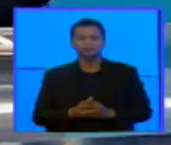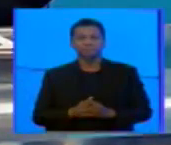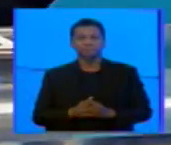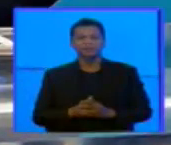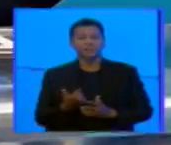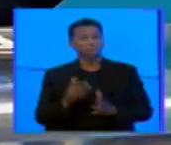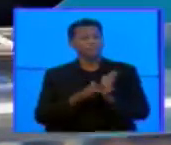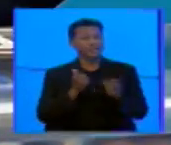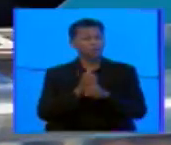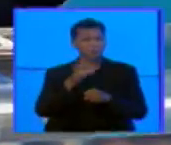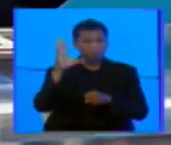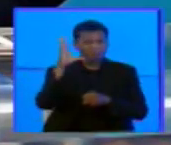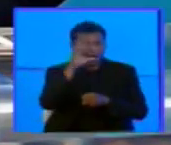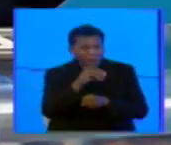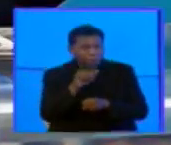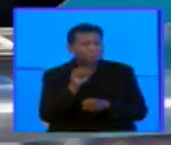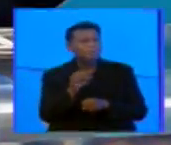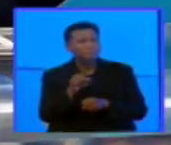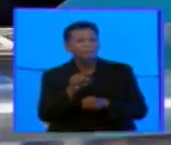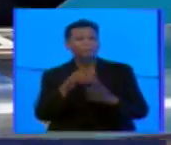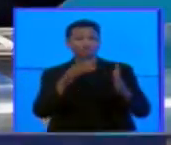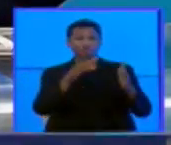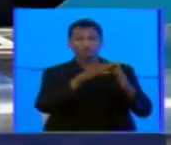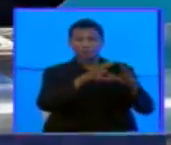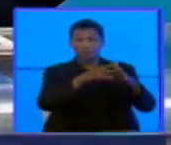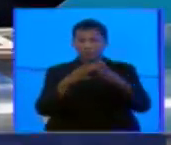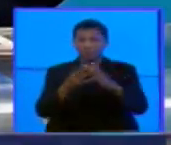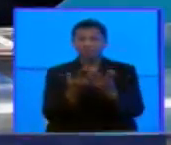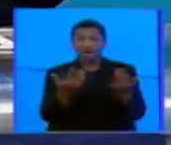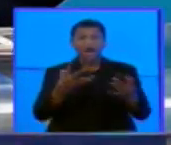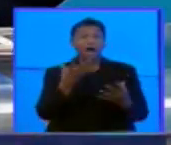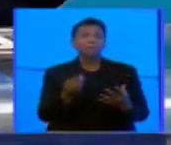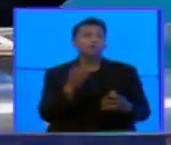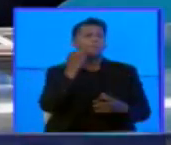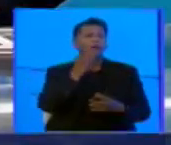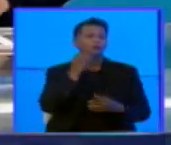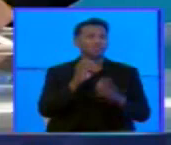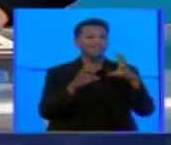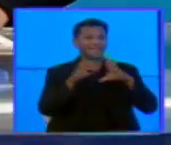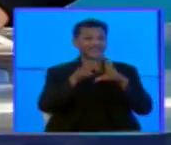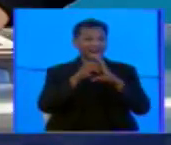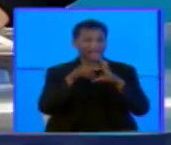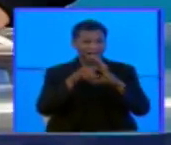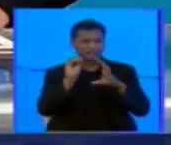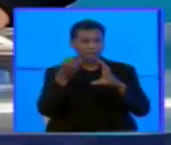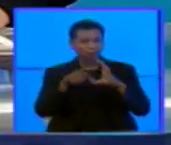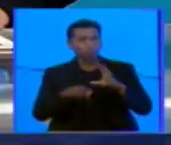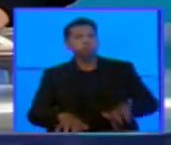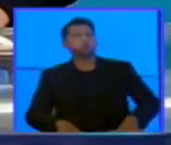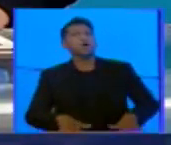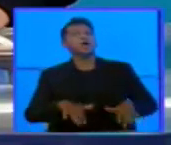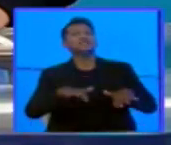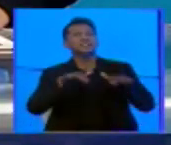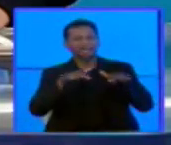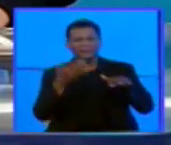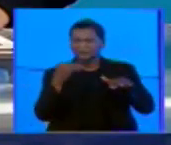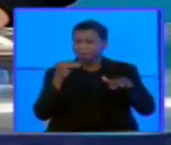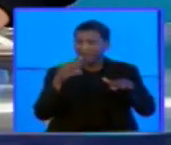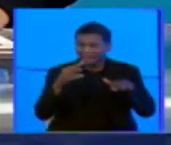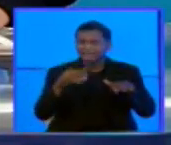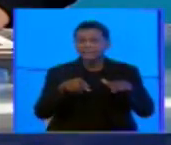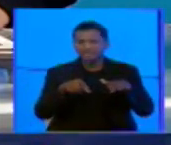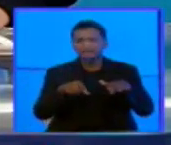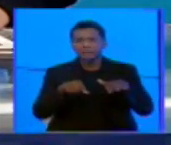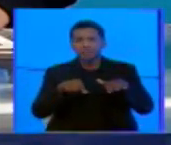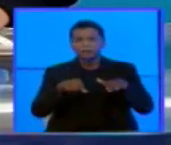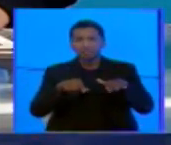Hai diguyur hujan pada minggu malam permukiman warga di Kampung Melayu Jatinegara Jakarta Timur terendam dan hingga tadi pagi banjir